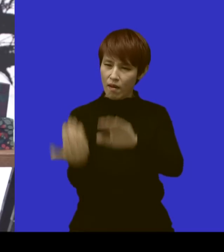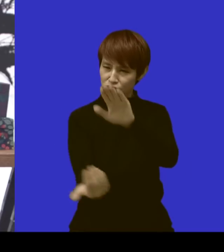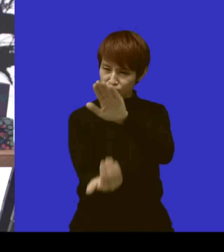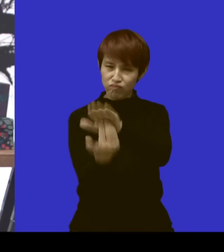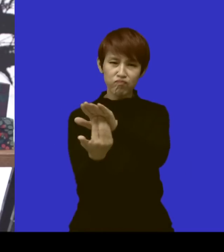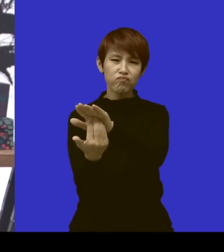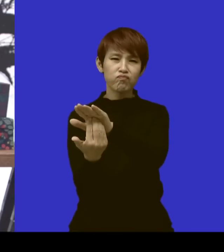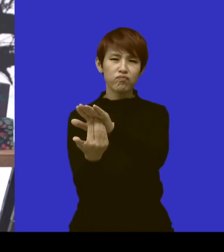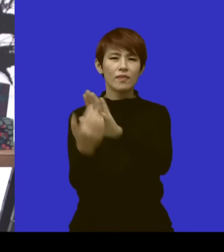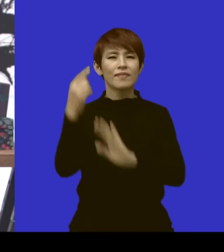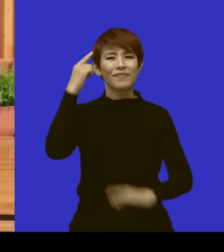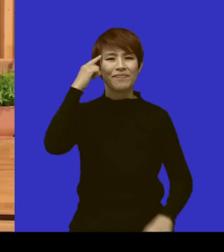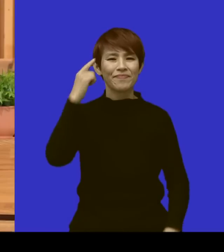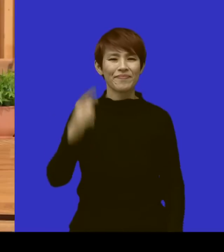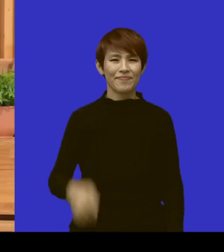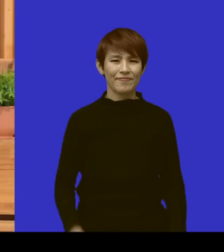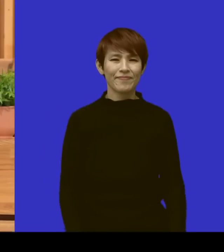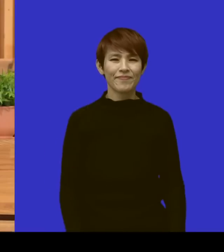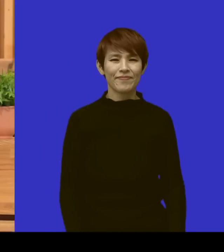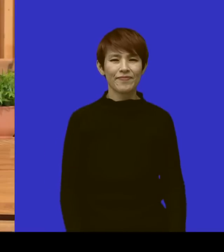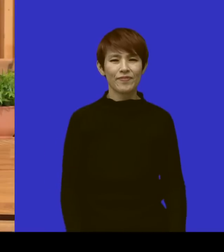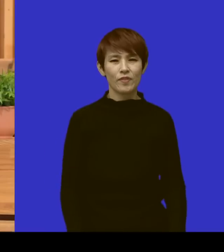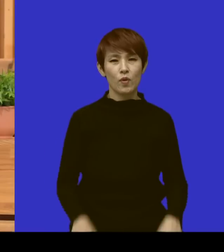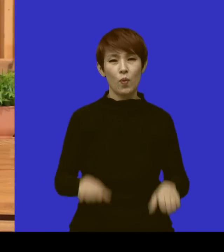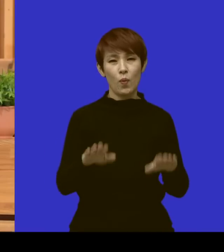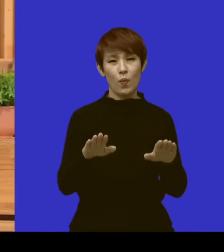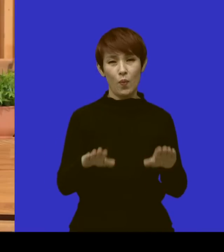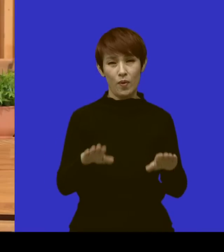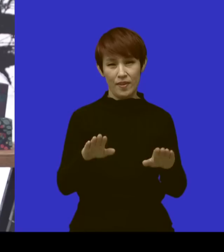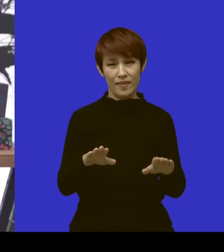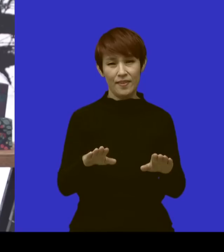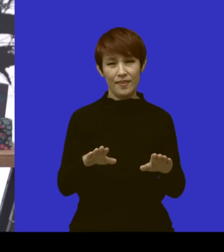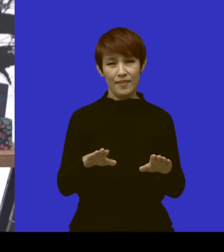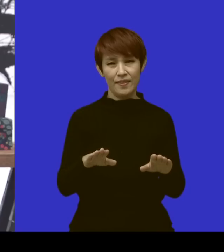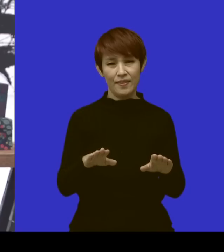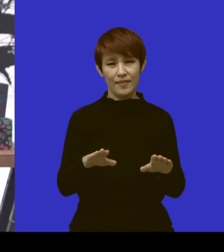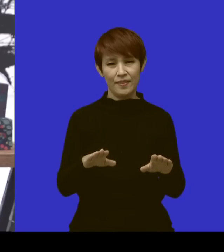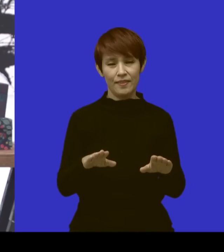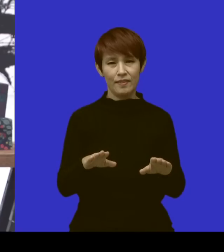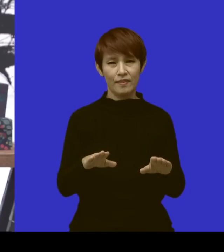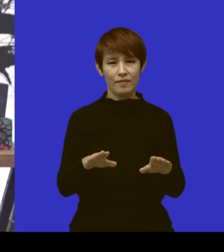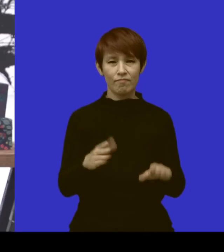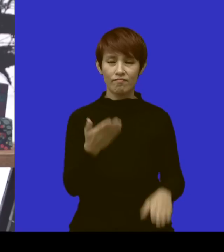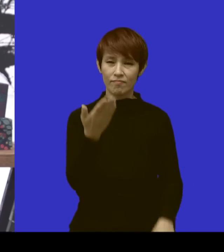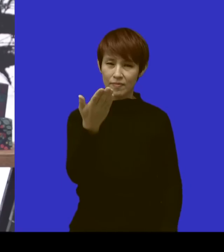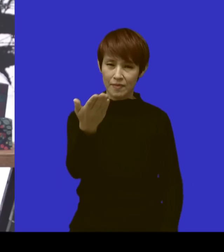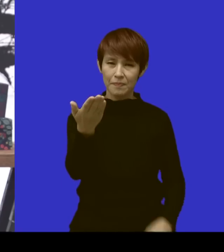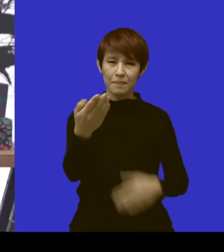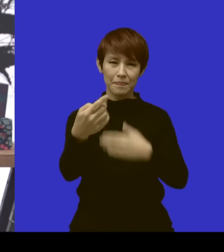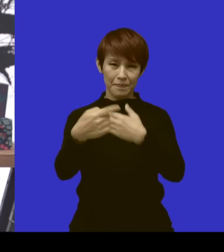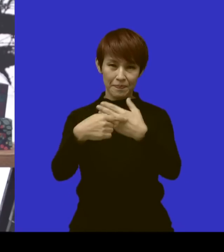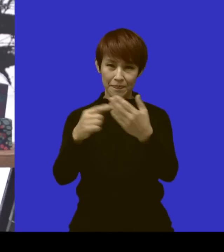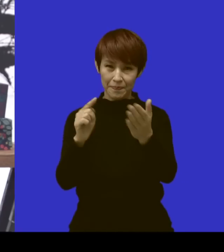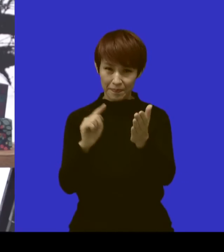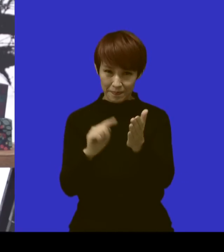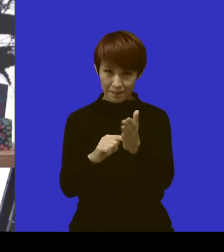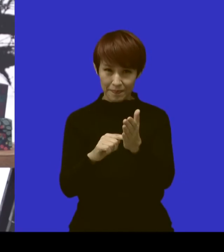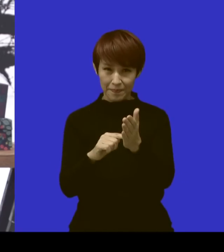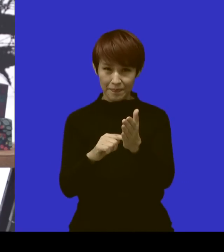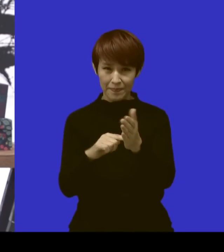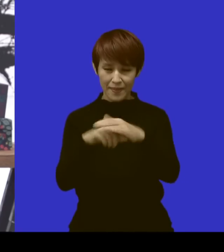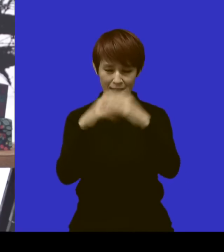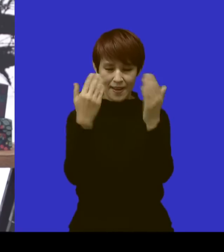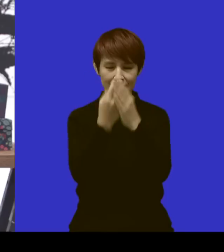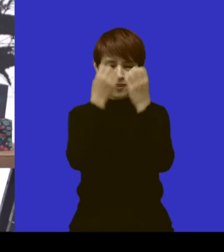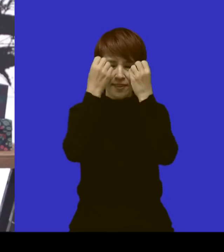이루어진다는 생각이 또 들었어요. 그리고 맞아요. 오늘 이 시간을 통해서 진짜 집사님의 마음과 그 모든 것이